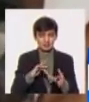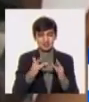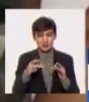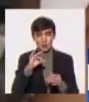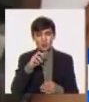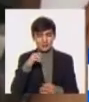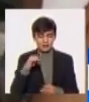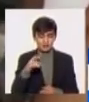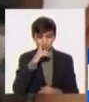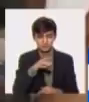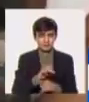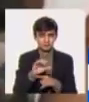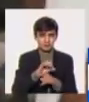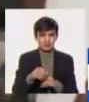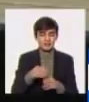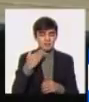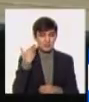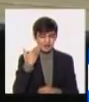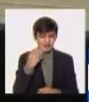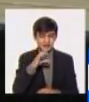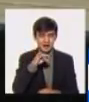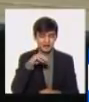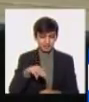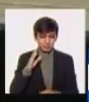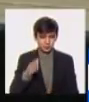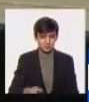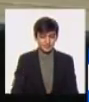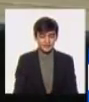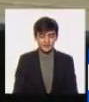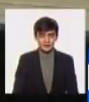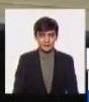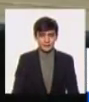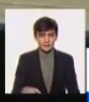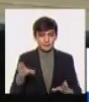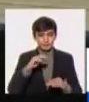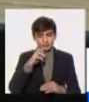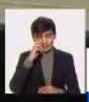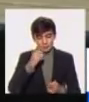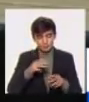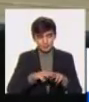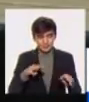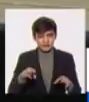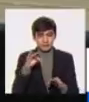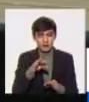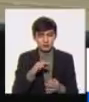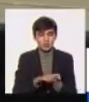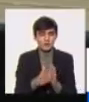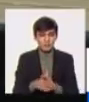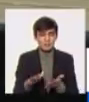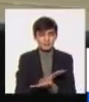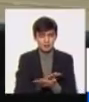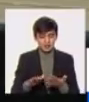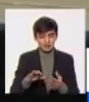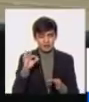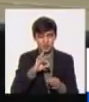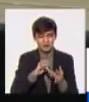будут отправлять ссылки на полезные сайты. Министерством образования и науки Республики Казахстан достигнута договоренность о бесплатном доступе к